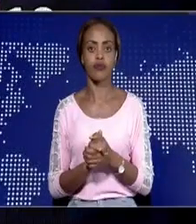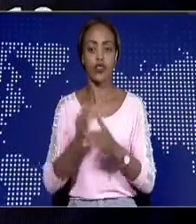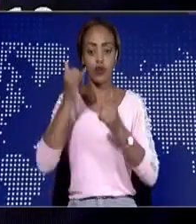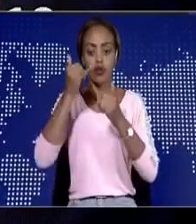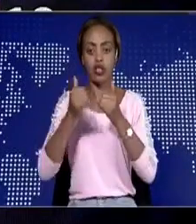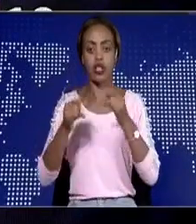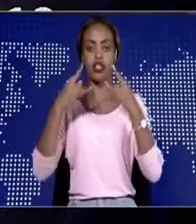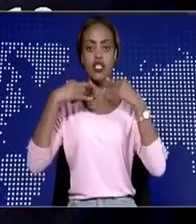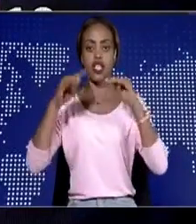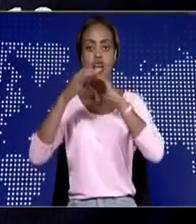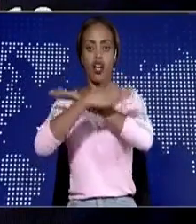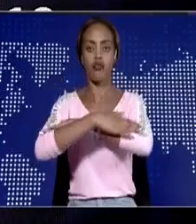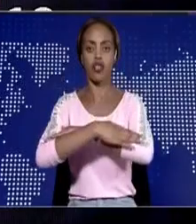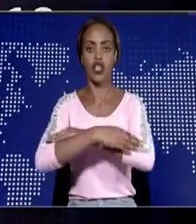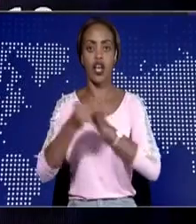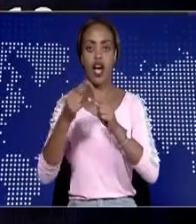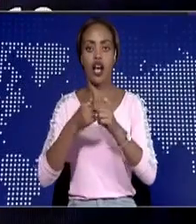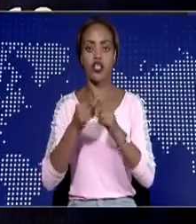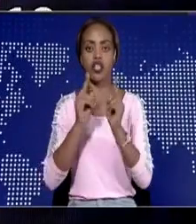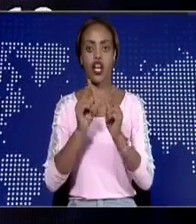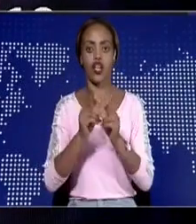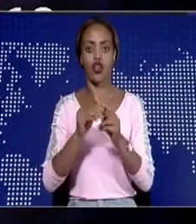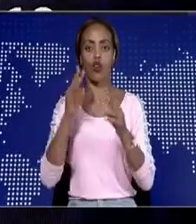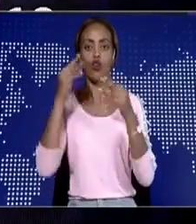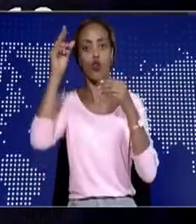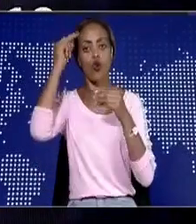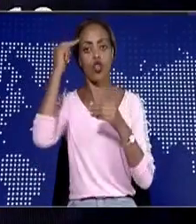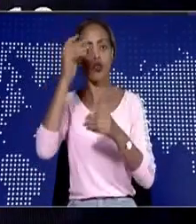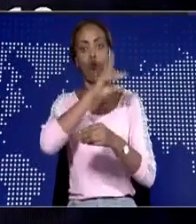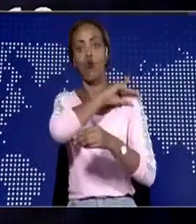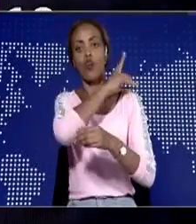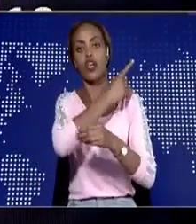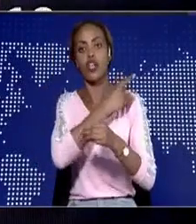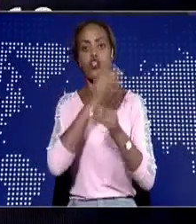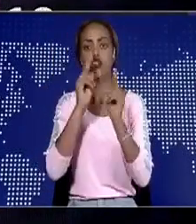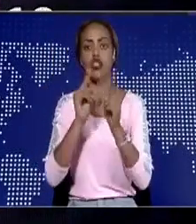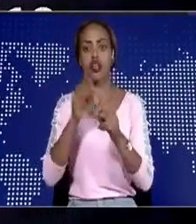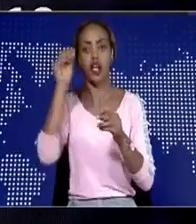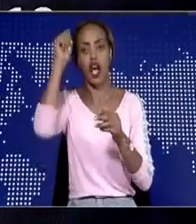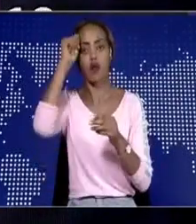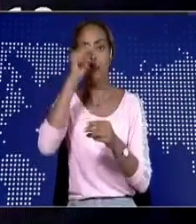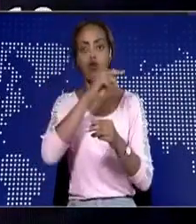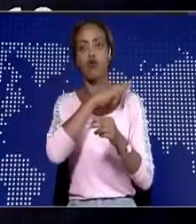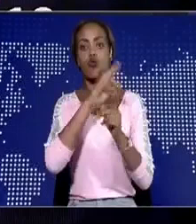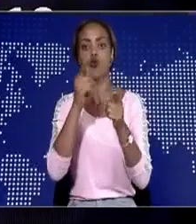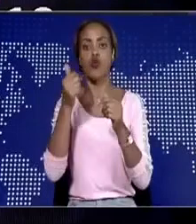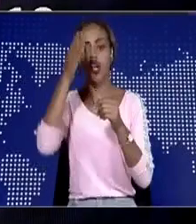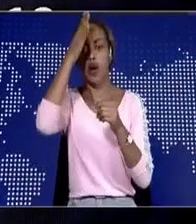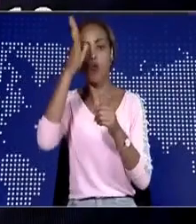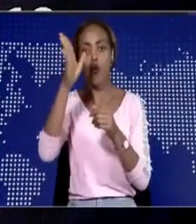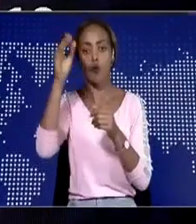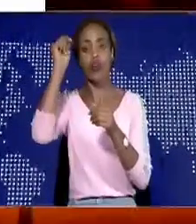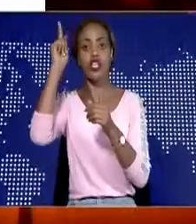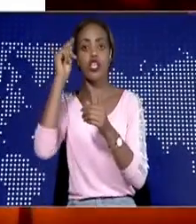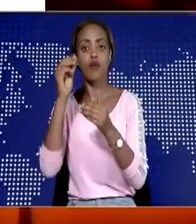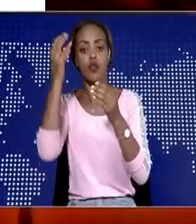أمو داتا زين عرفتي حصير تاريخ هيوت كلين عمدم تكوت جغنات غدالاي كلين عمدم تكوت كابو ام قنيا زماج